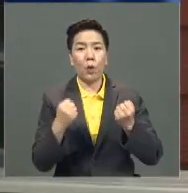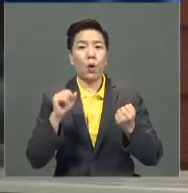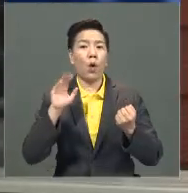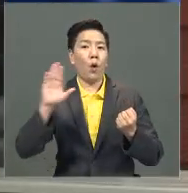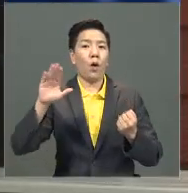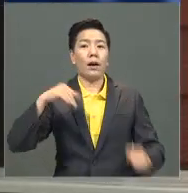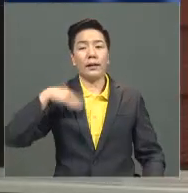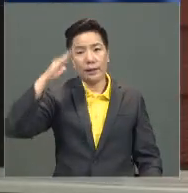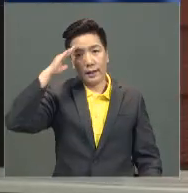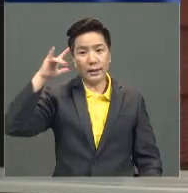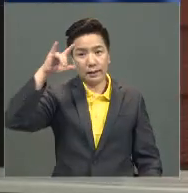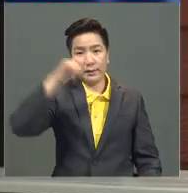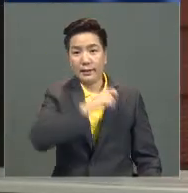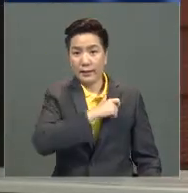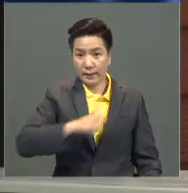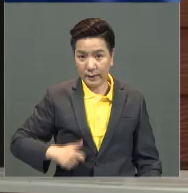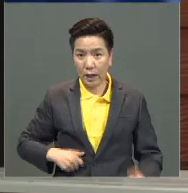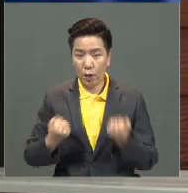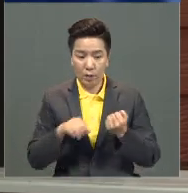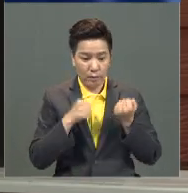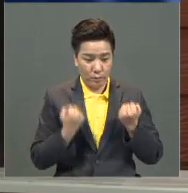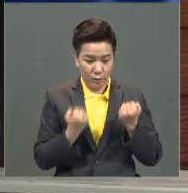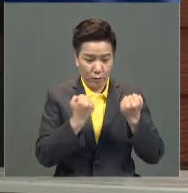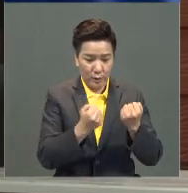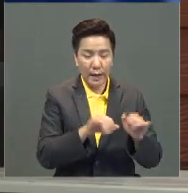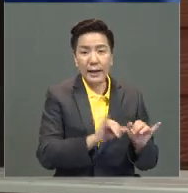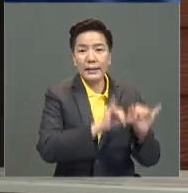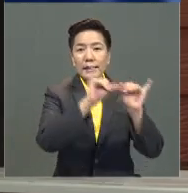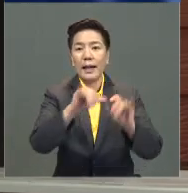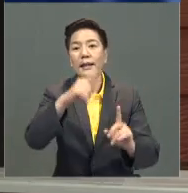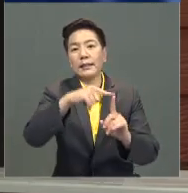ราชทานชีวนิรภัยก็อาจมีการเคลื่อนย้ายไปให้บริการยังจุดอื่นต่อไปค่ะ